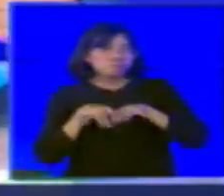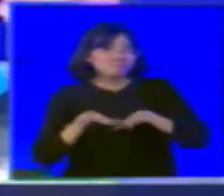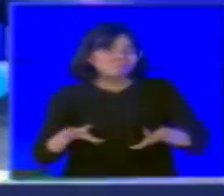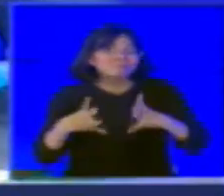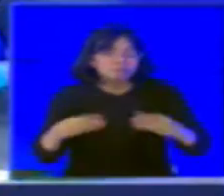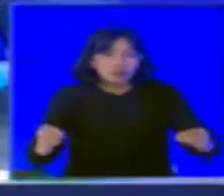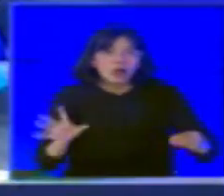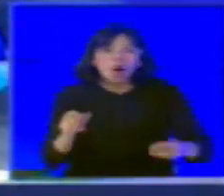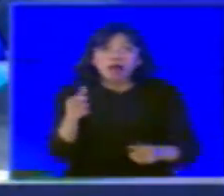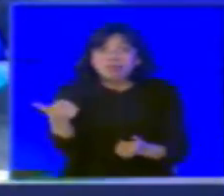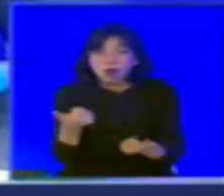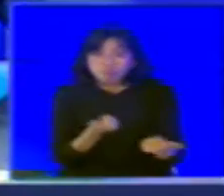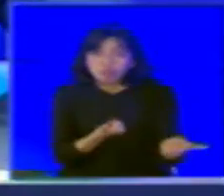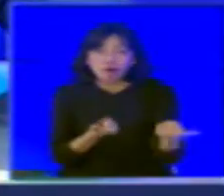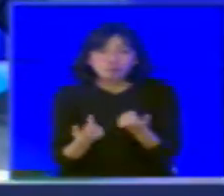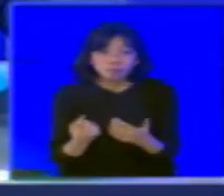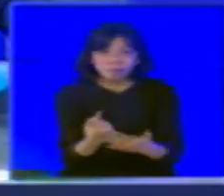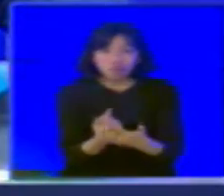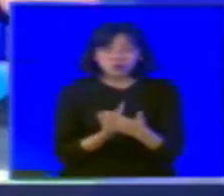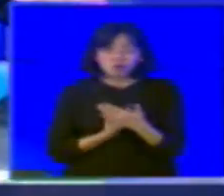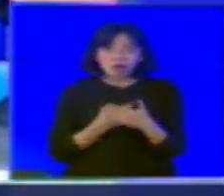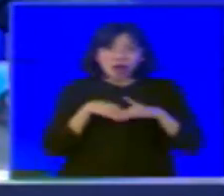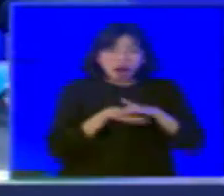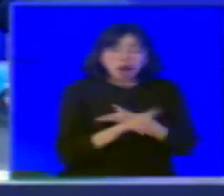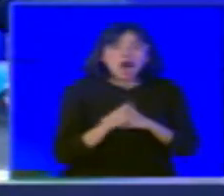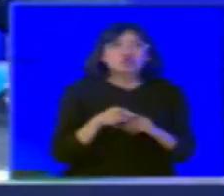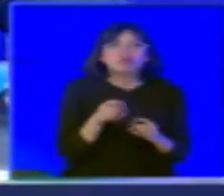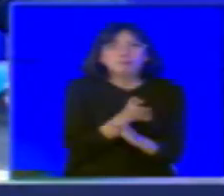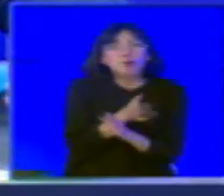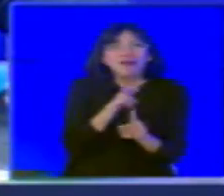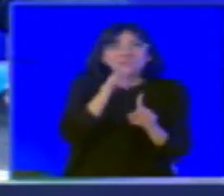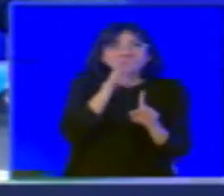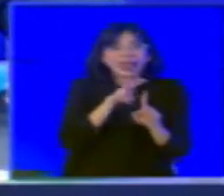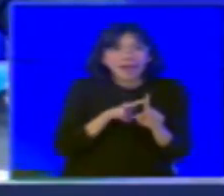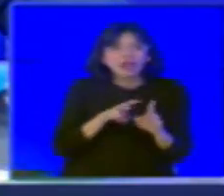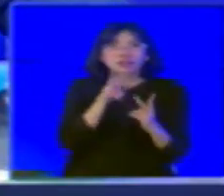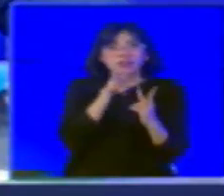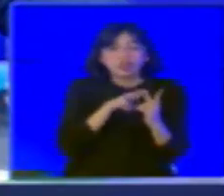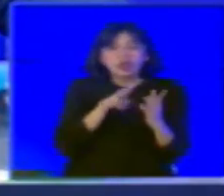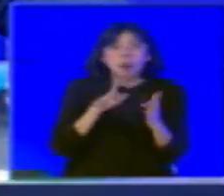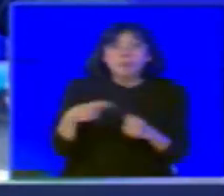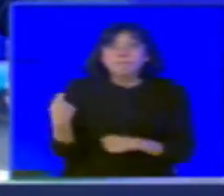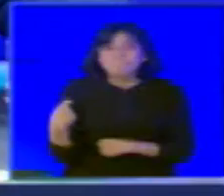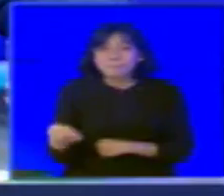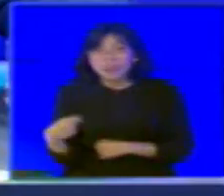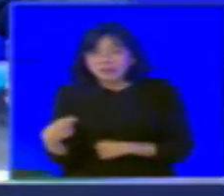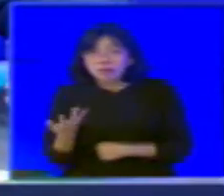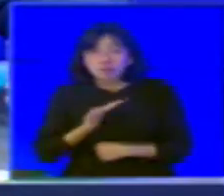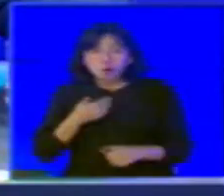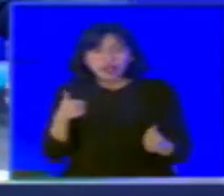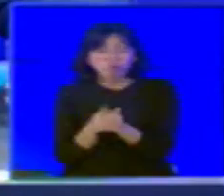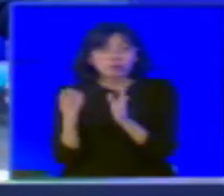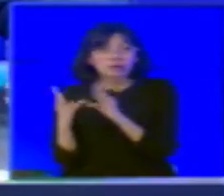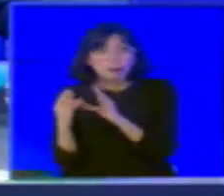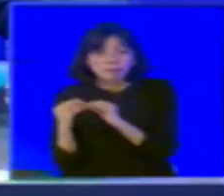hendak masuk istana harus melalui pengecekan atau pemeriksaan suhu tubuh, tidak terkecuali para menteri yang mengikuti rapat di